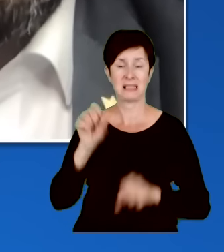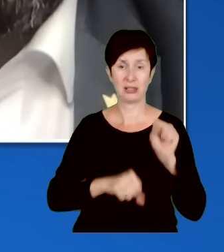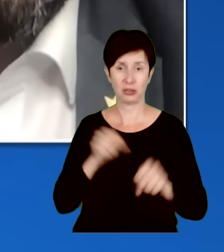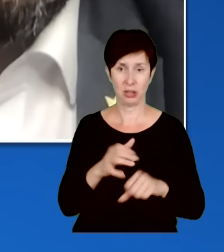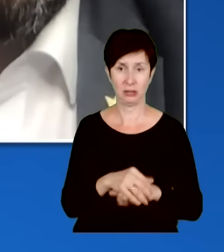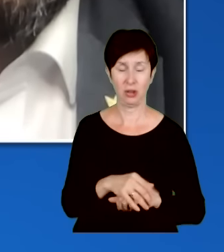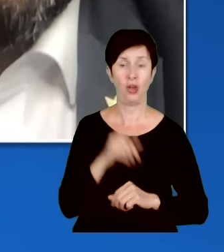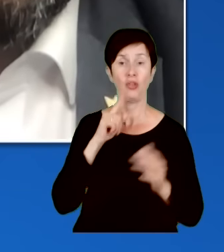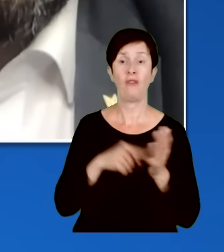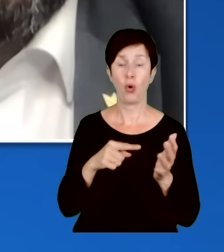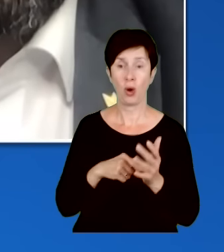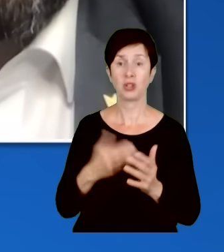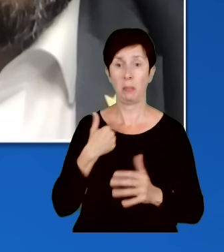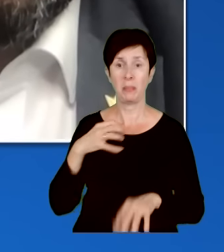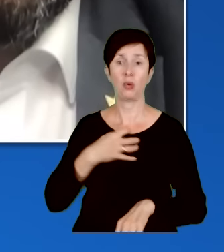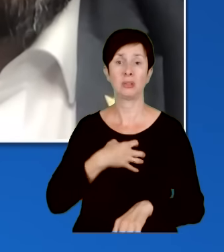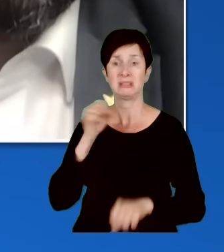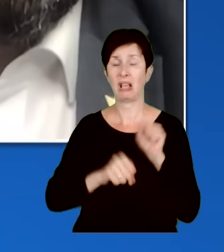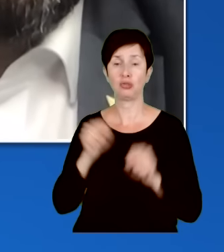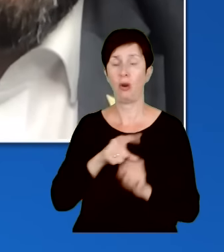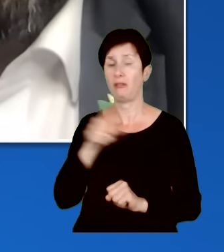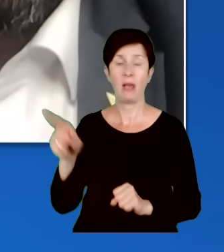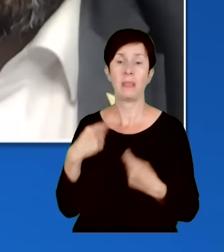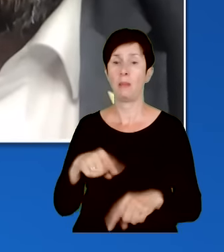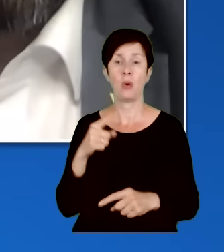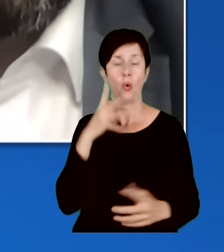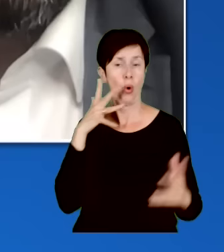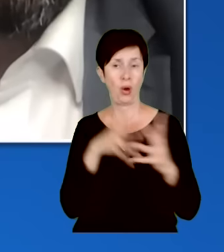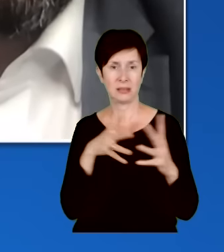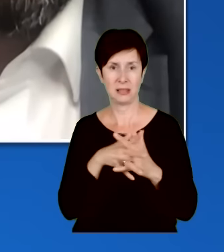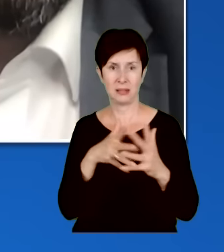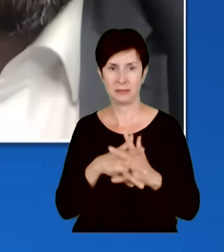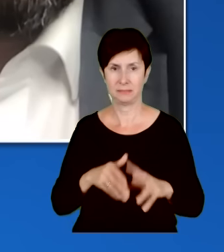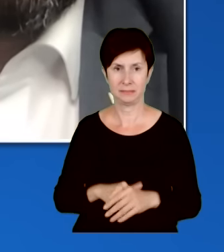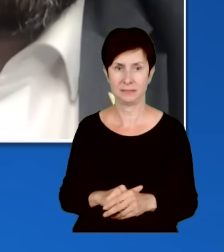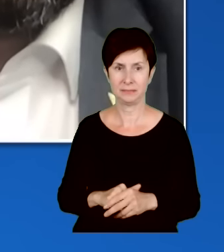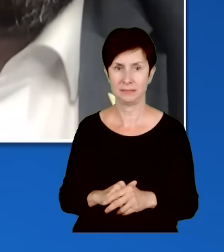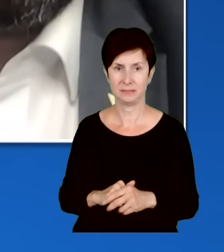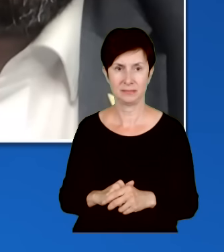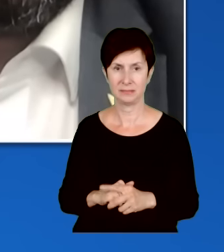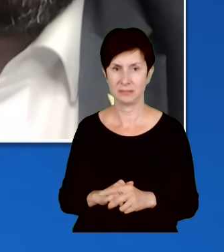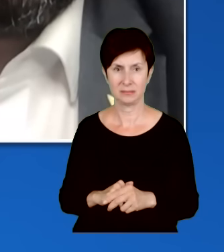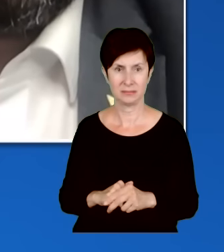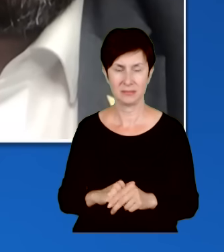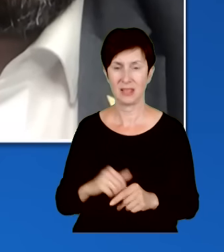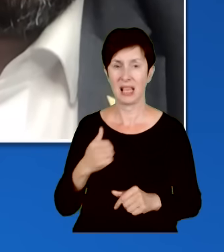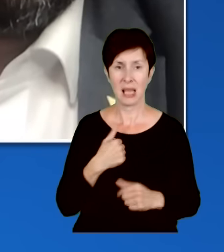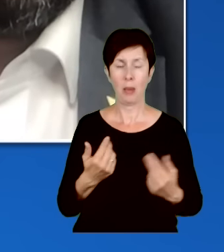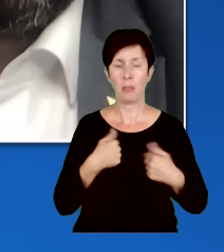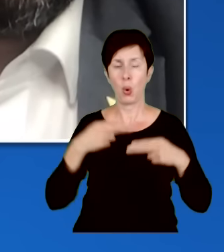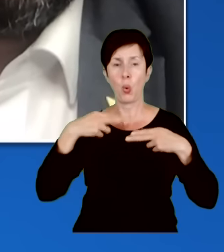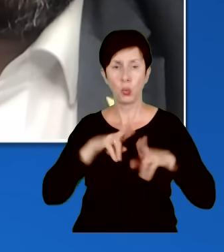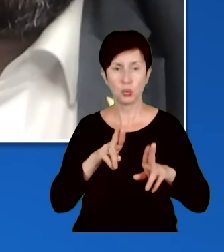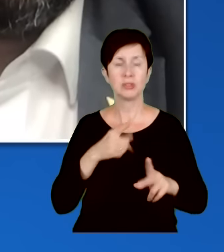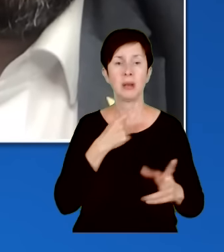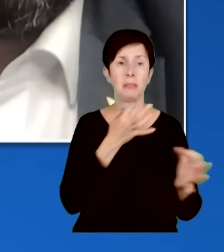którzy nie oceniali proszę Pana Nie ja brałem udział ja brałem udział w przesłuchaniach